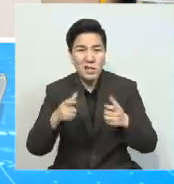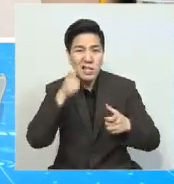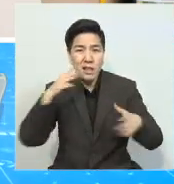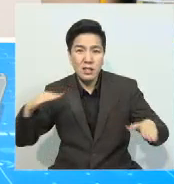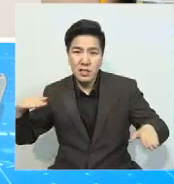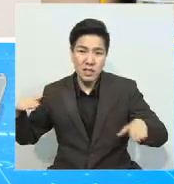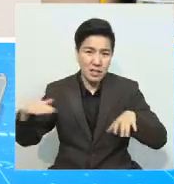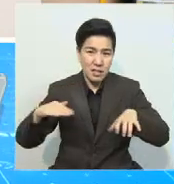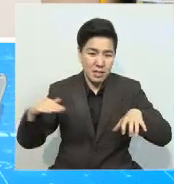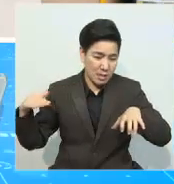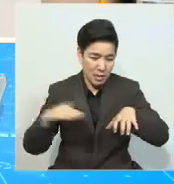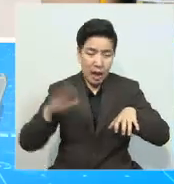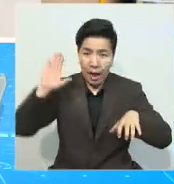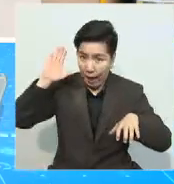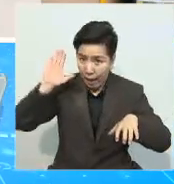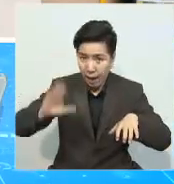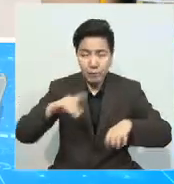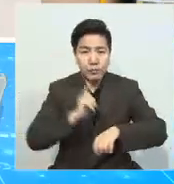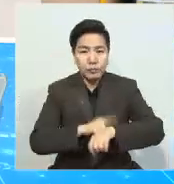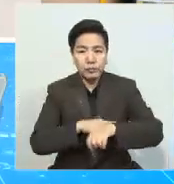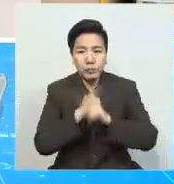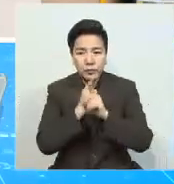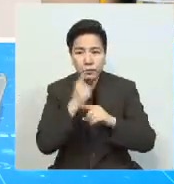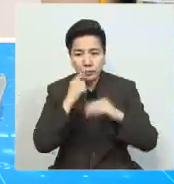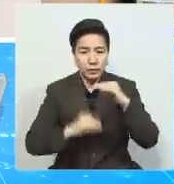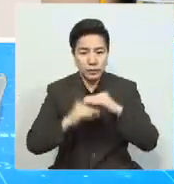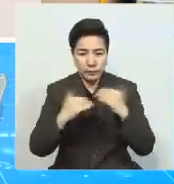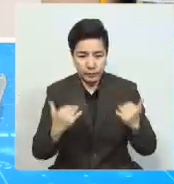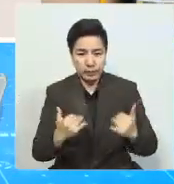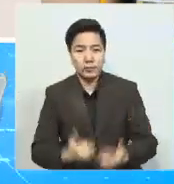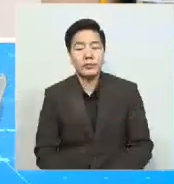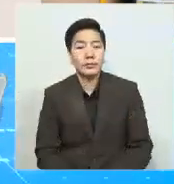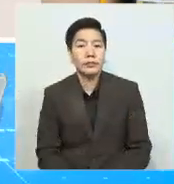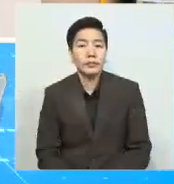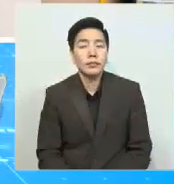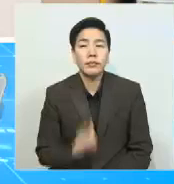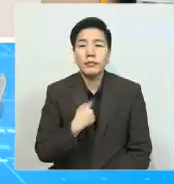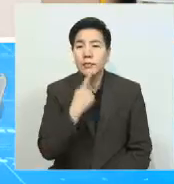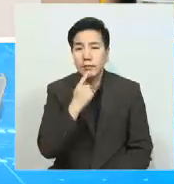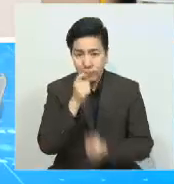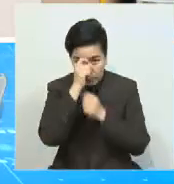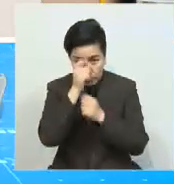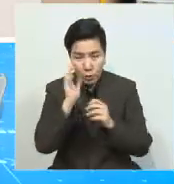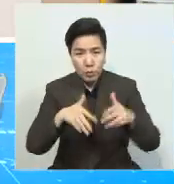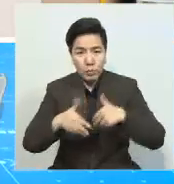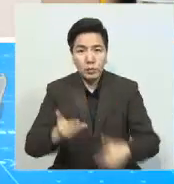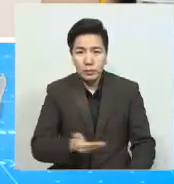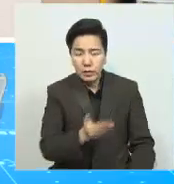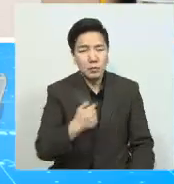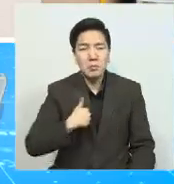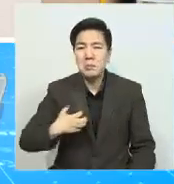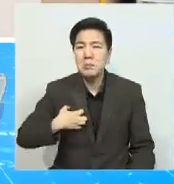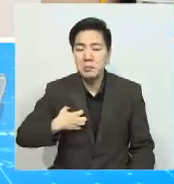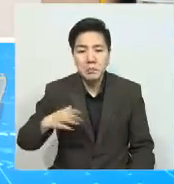เด็ดขาดนะครับในช่วงเวลาที่มันเป็นพีคสูงนะครับก็ขับเรียนด้วยความเคารพนะครับเพื่อพี่น้องประชาชนก็ไม่อยาก